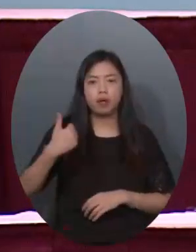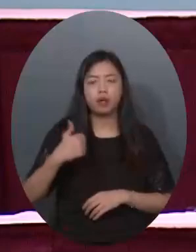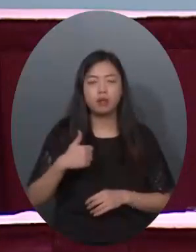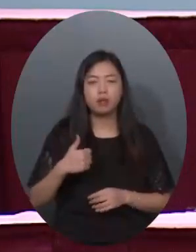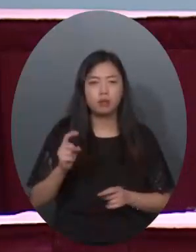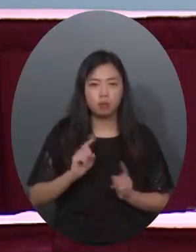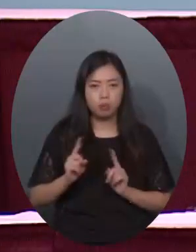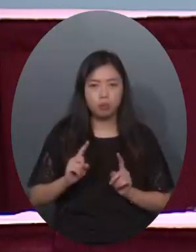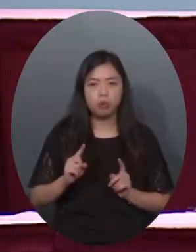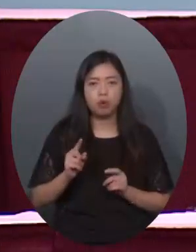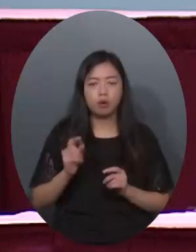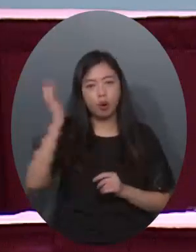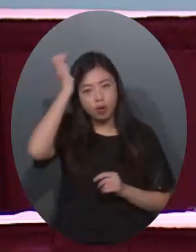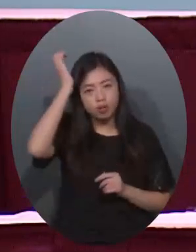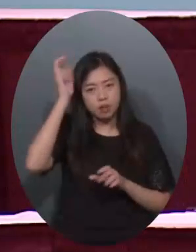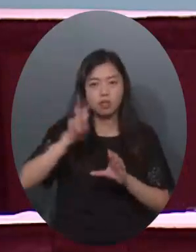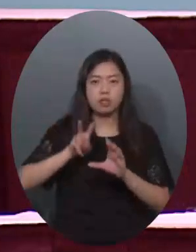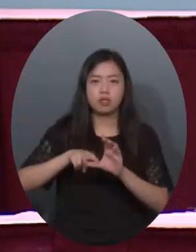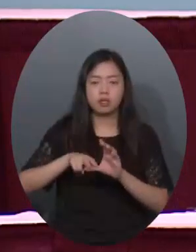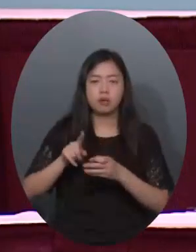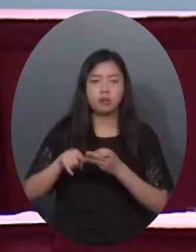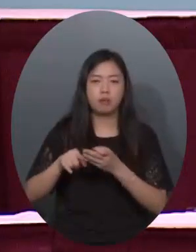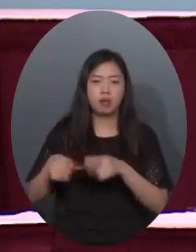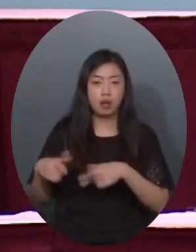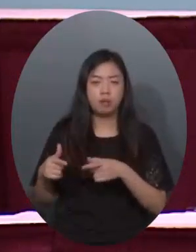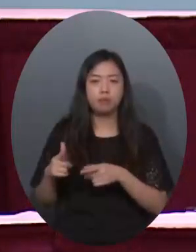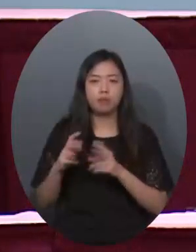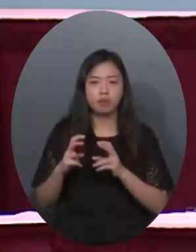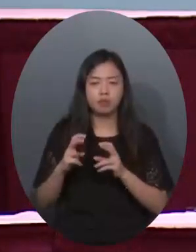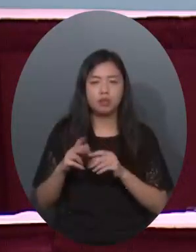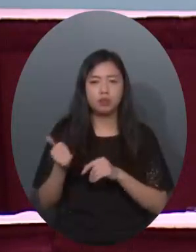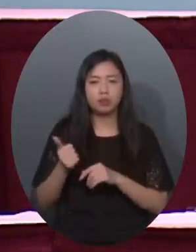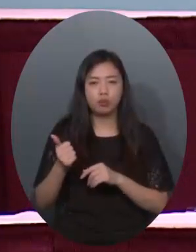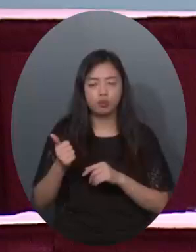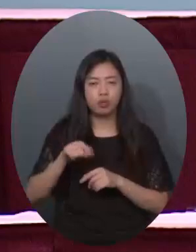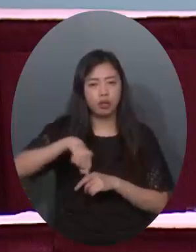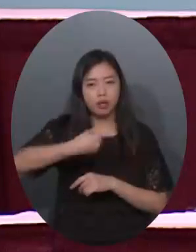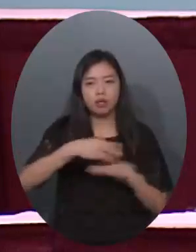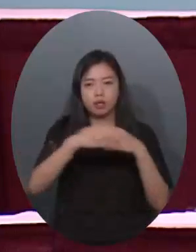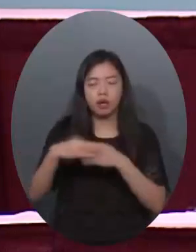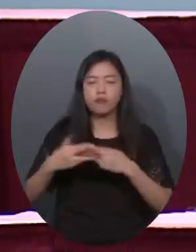參與杭州西站南側的交通鐵路為導向發展項目。